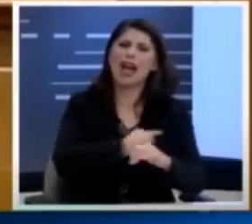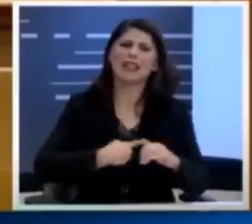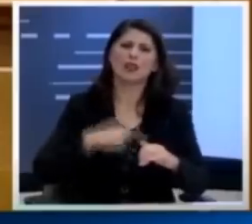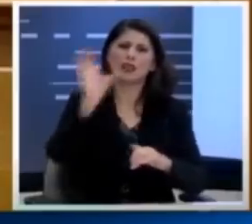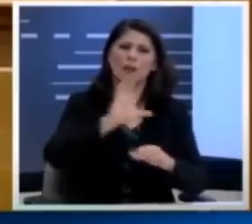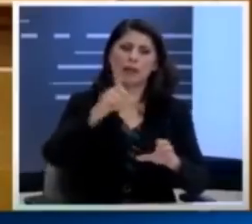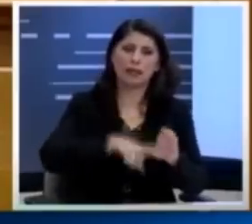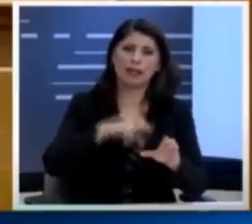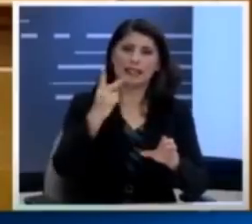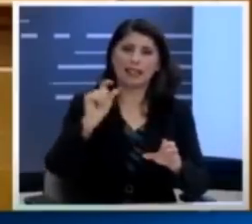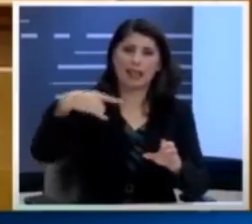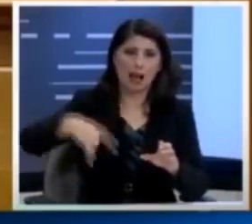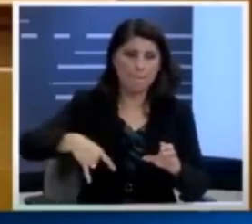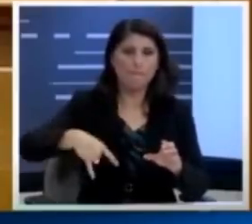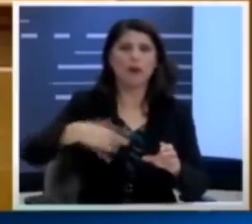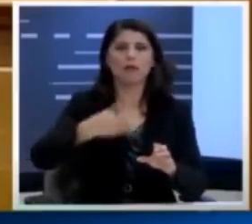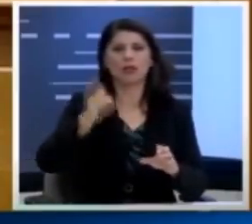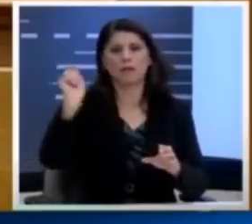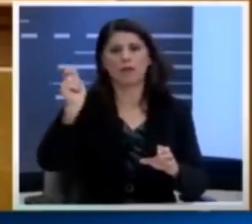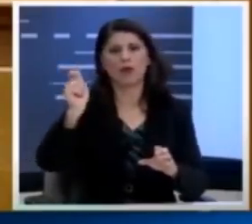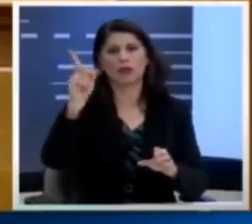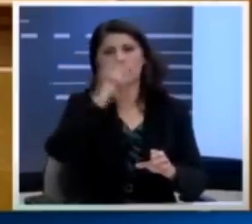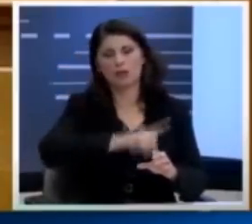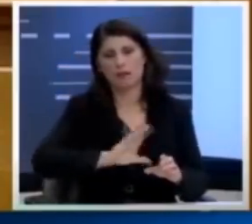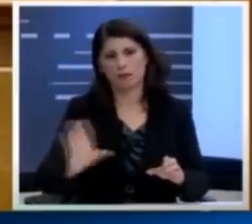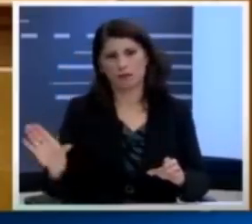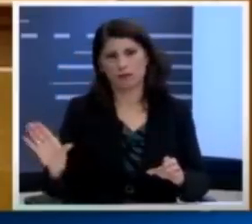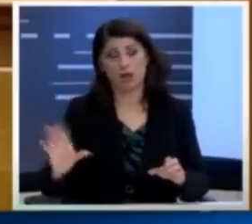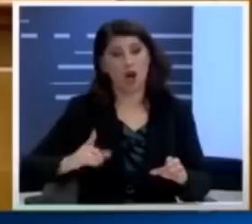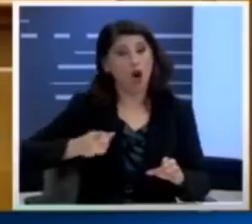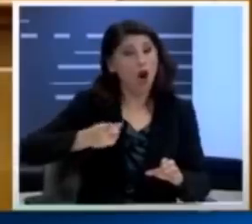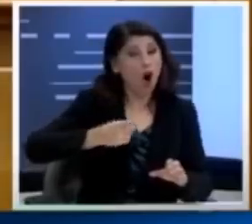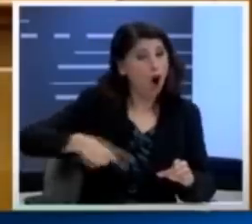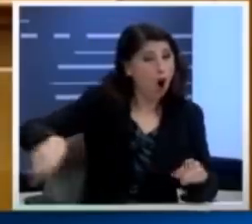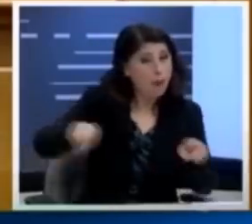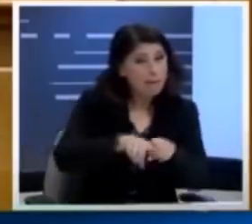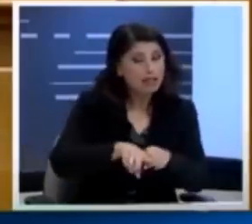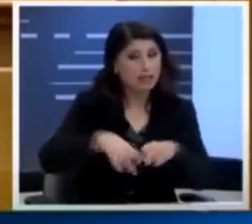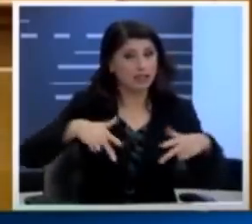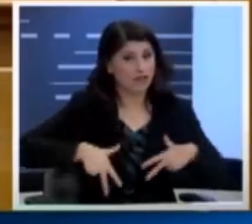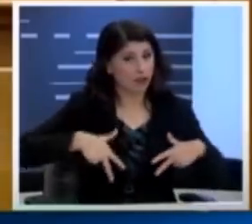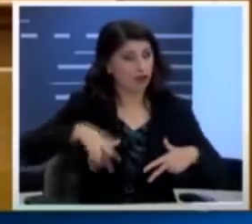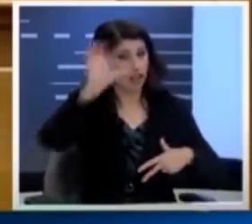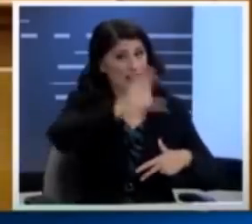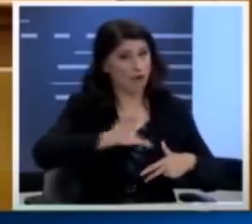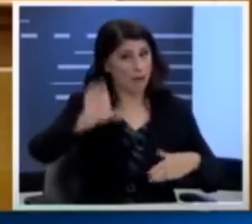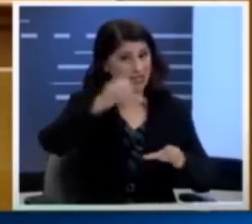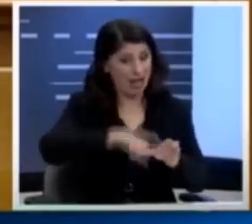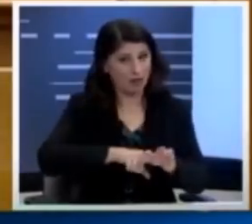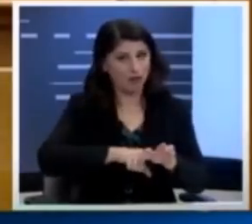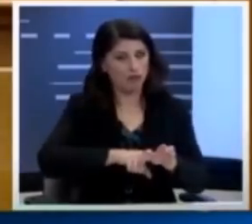Ένωσης για την ΚΑΠ αποτελούν πολιτική απάτη. Όλοι μαζί, οι κυβερνώντες στην Ευρωπαϊκή